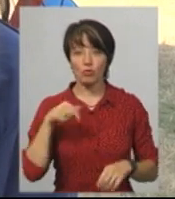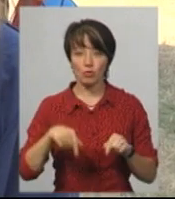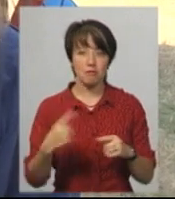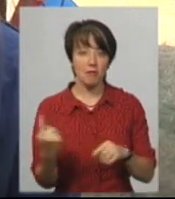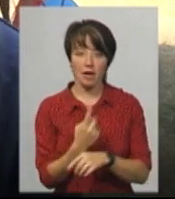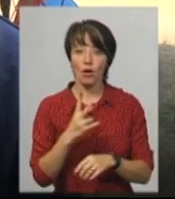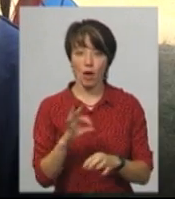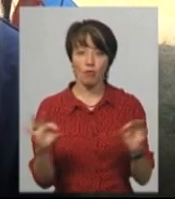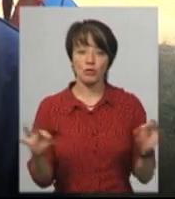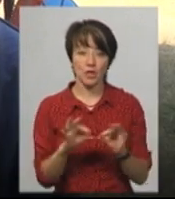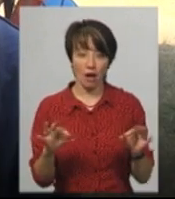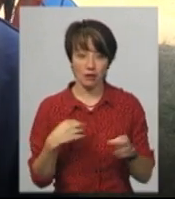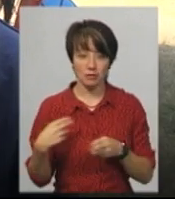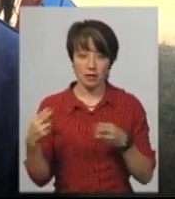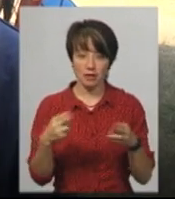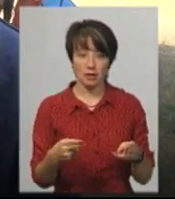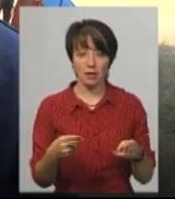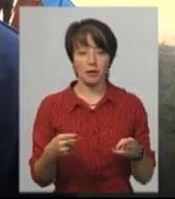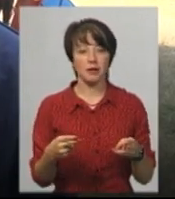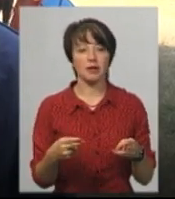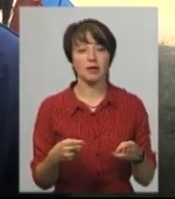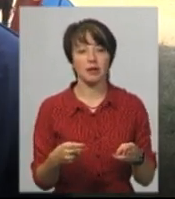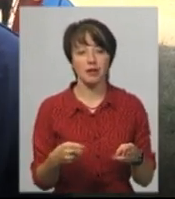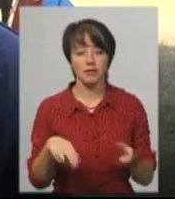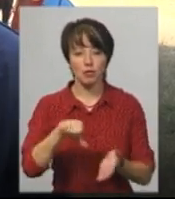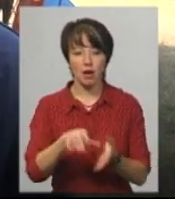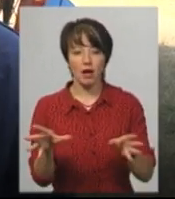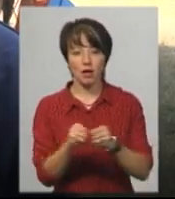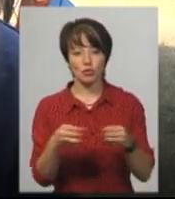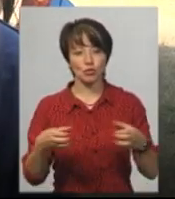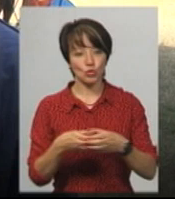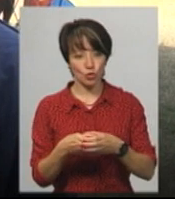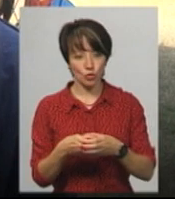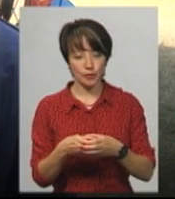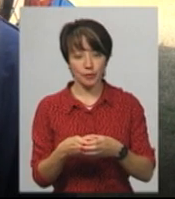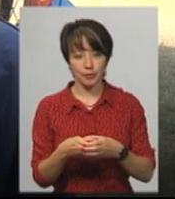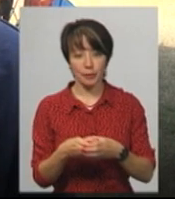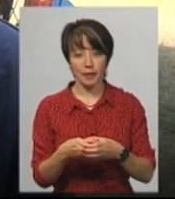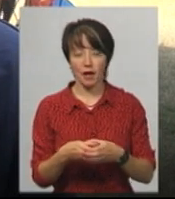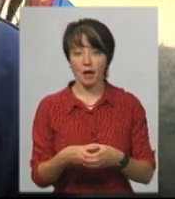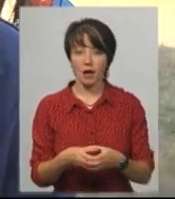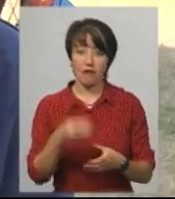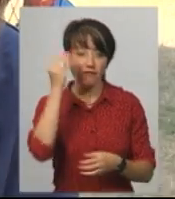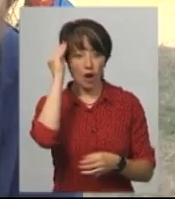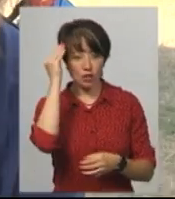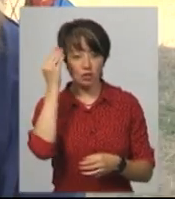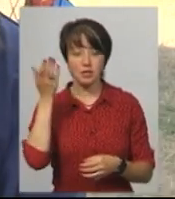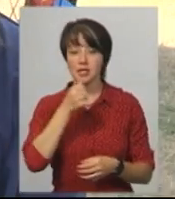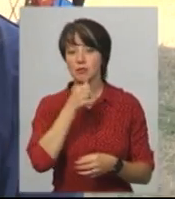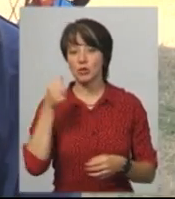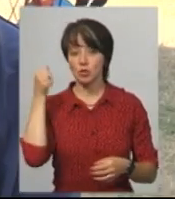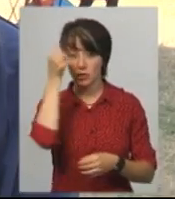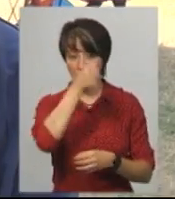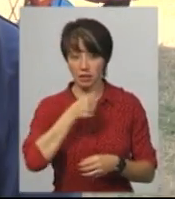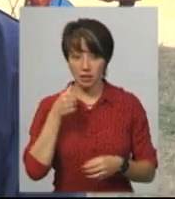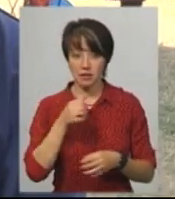як музикант. Я виступав разом із гуртом. Враження в цілому за той рік,